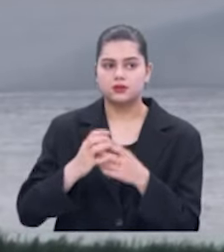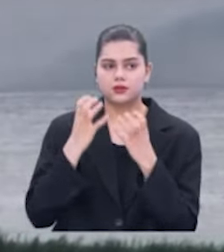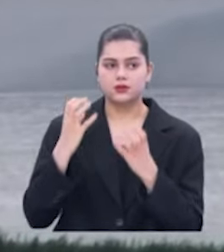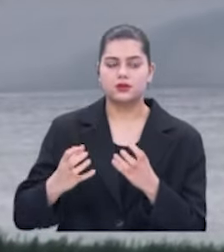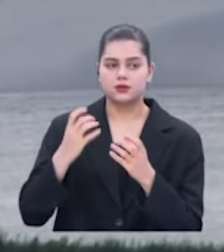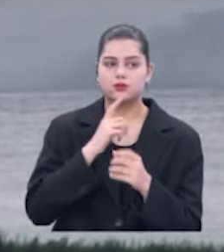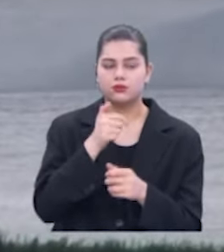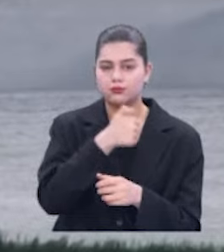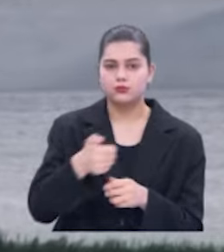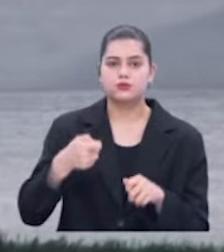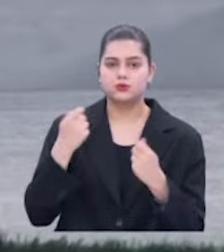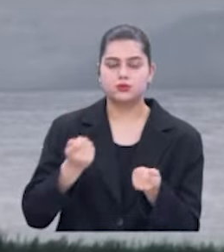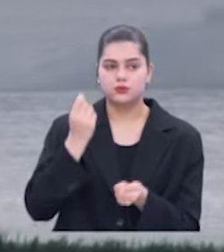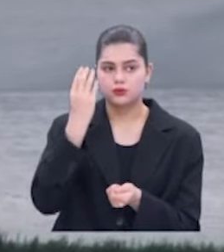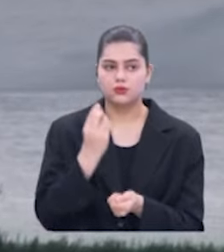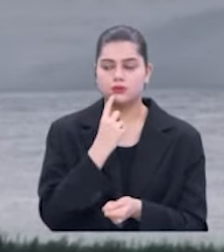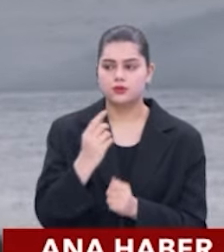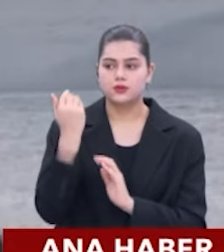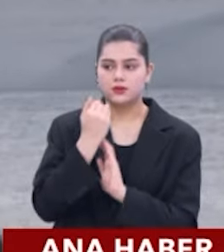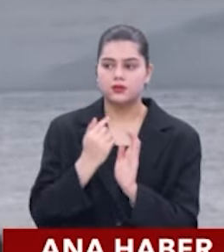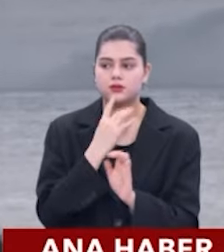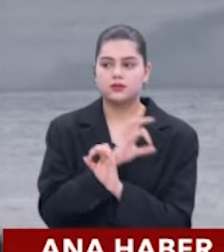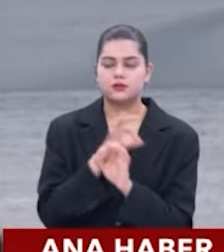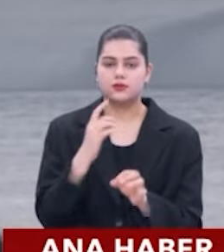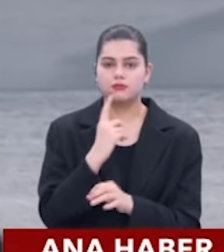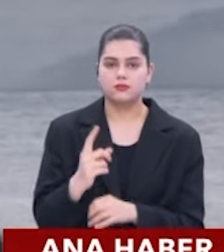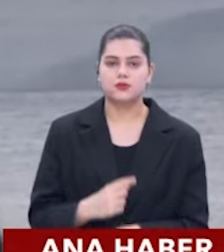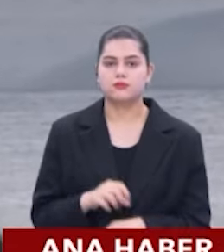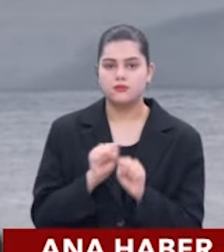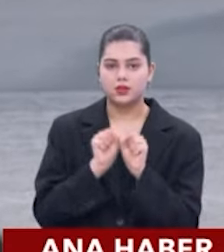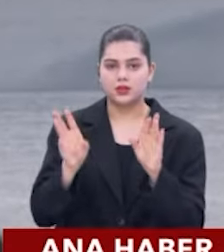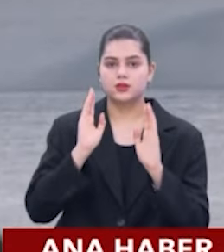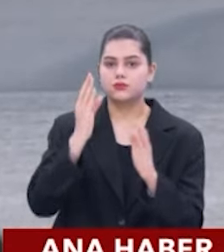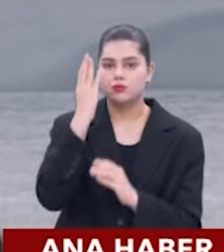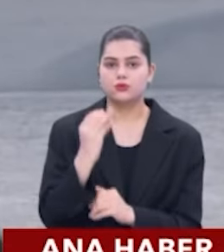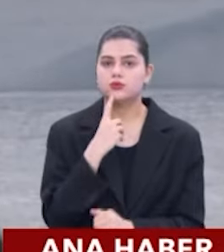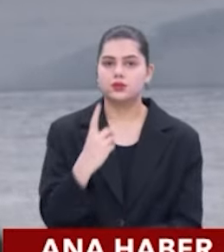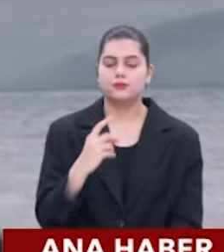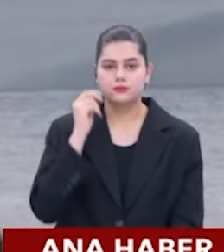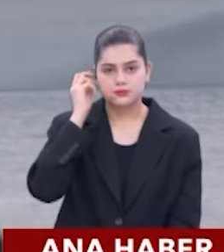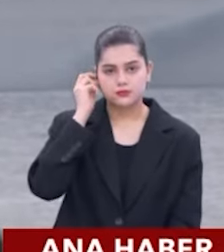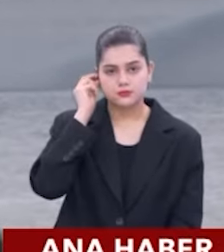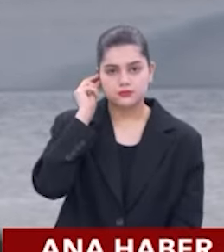yangın söndürülmeye çalışılıyor. Detaylar geldikçe sizlere paylaşmaya devam edeceğim.